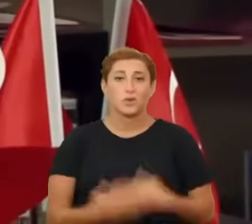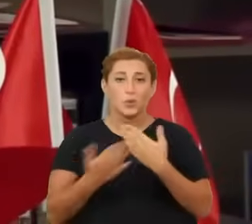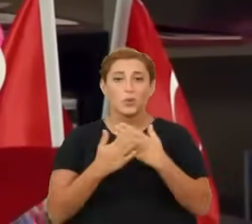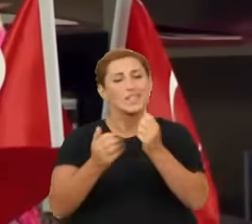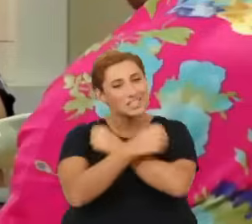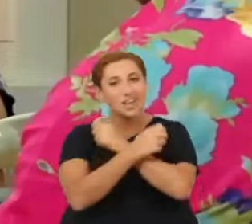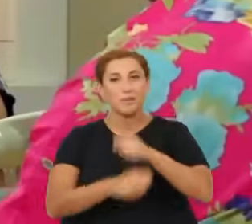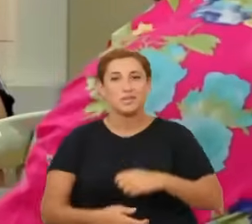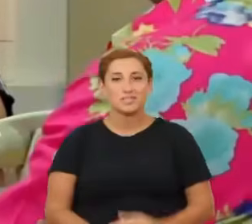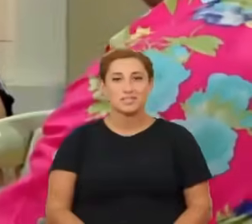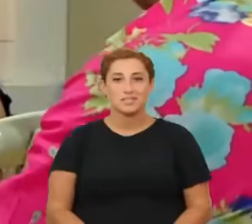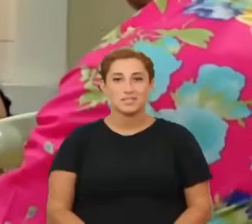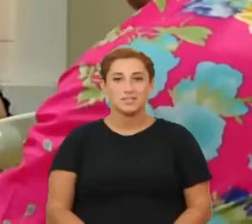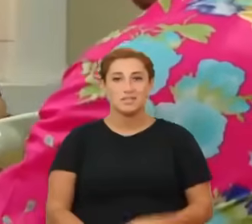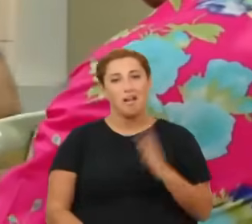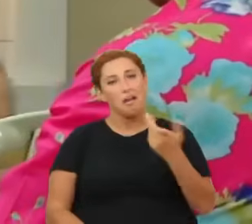Düğünde sarılırız.